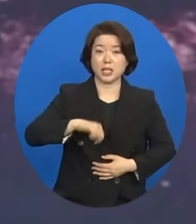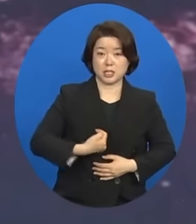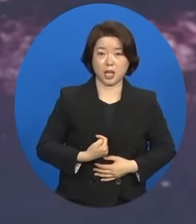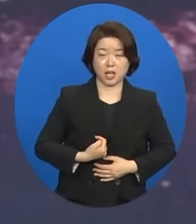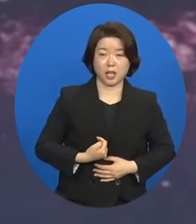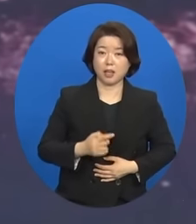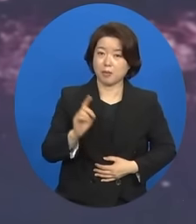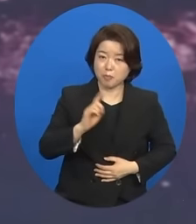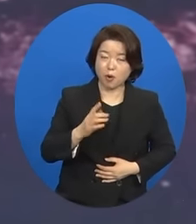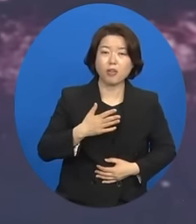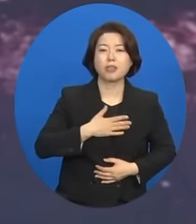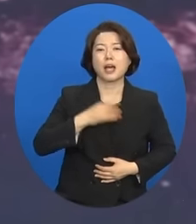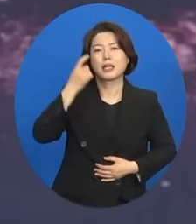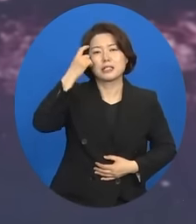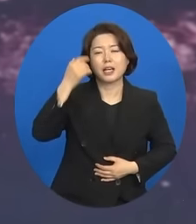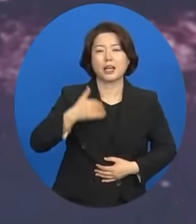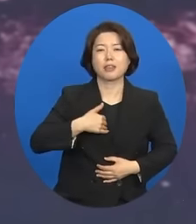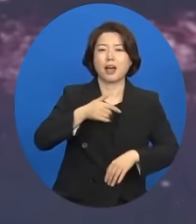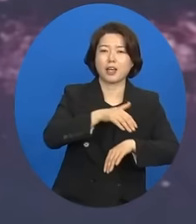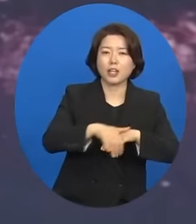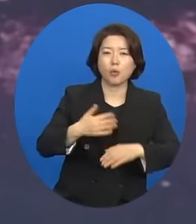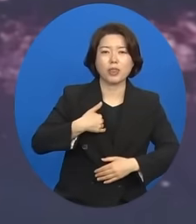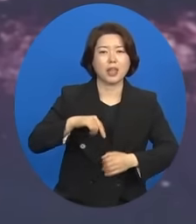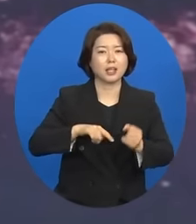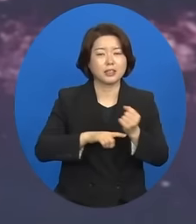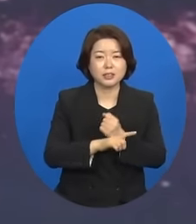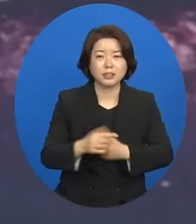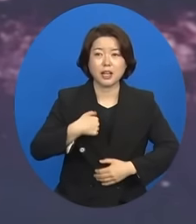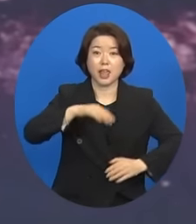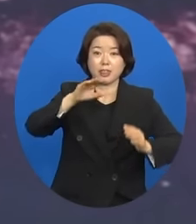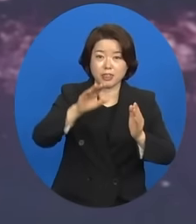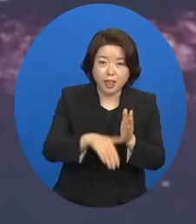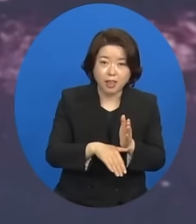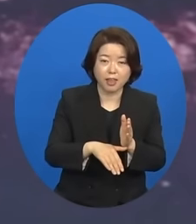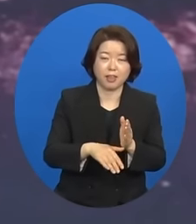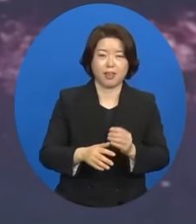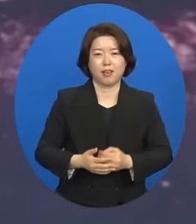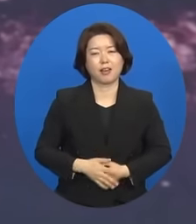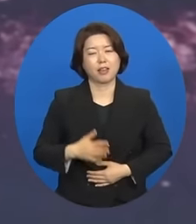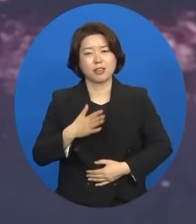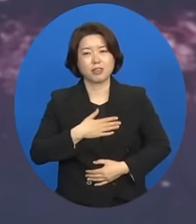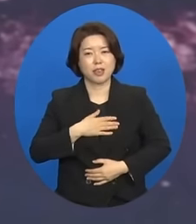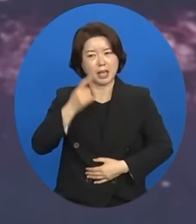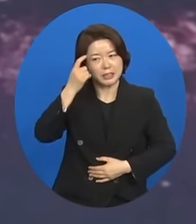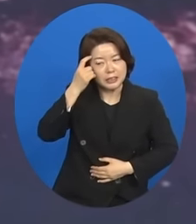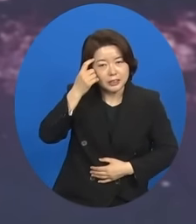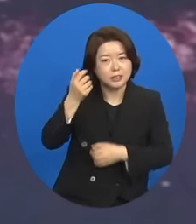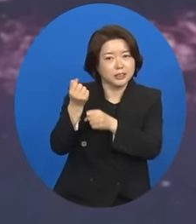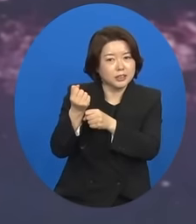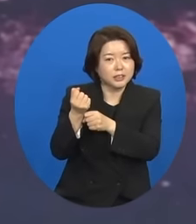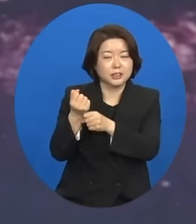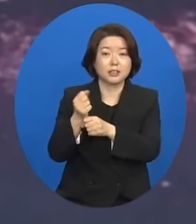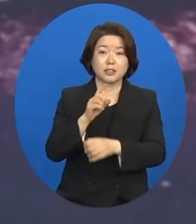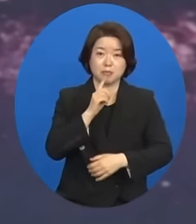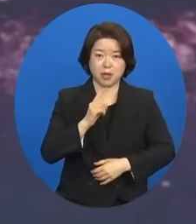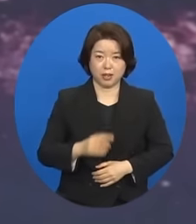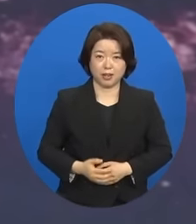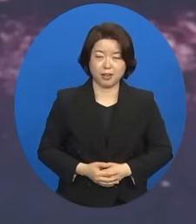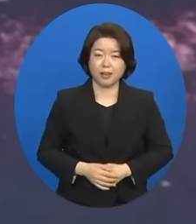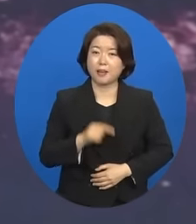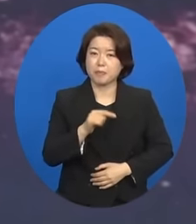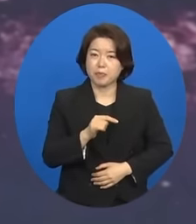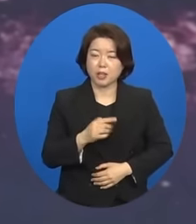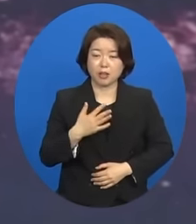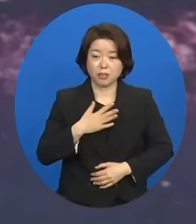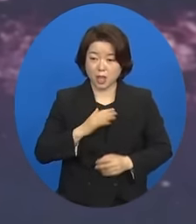생각 나의 계획 나의 뜻 나의 때 나의 의지를 말하죠 근데 그것은